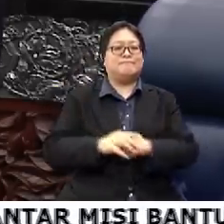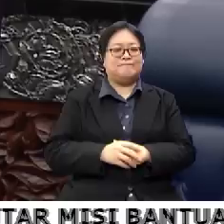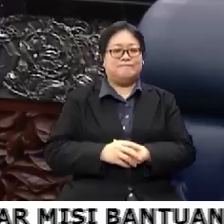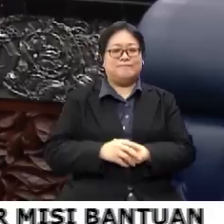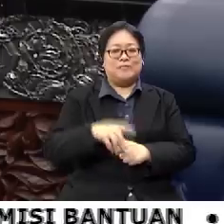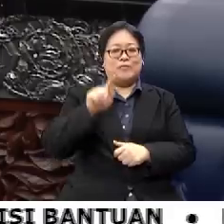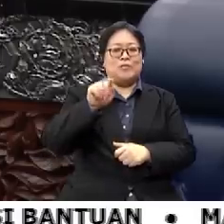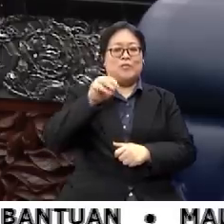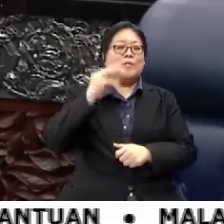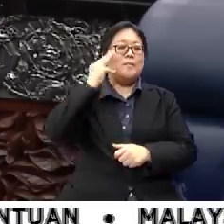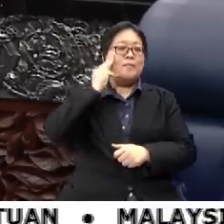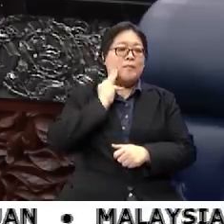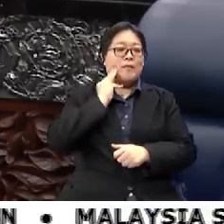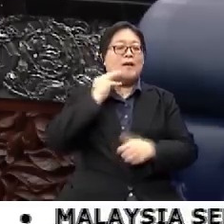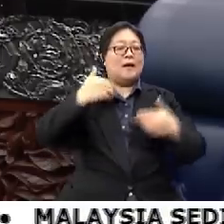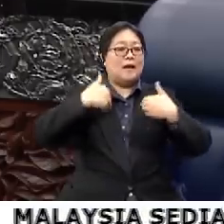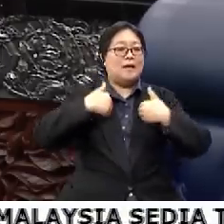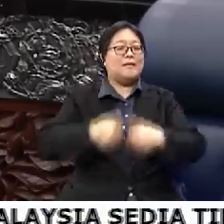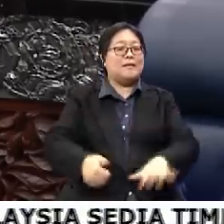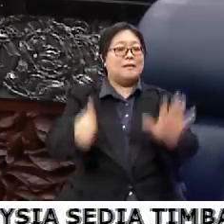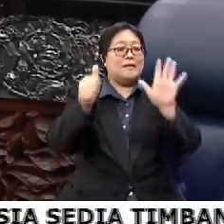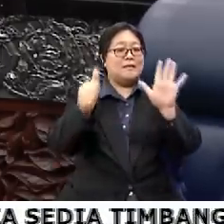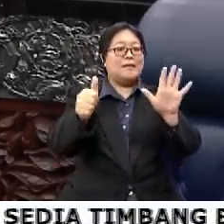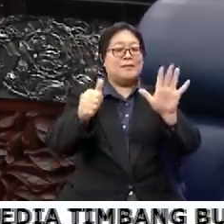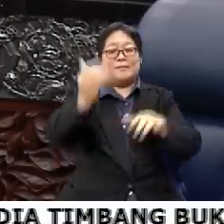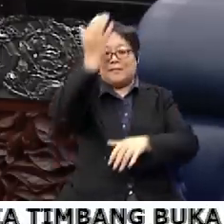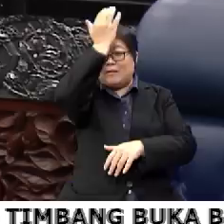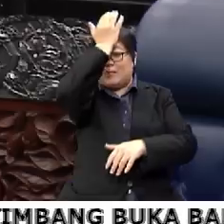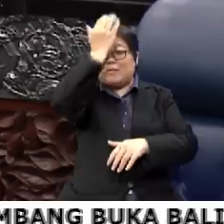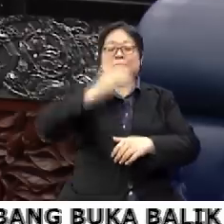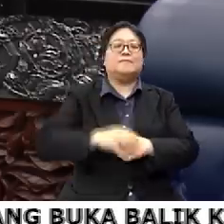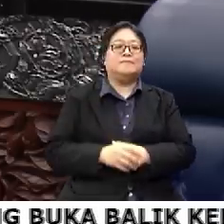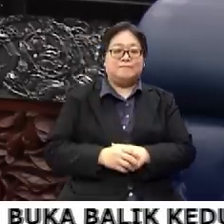Tun Mahathir berhadapan dengan enam pula agung.